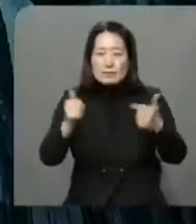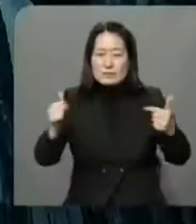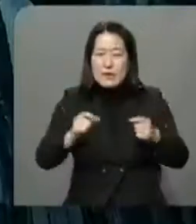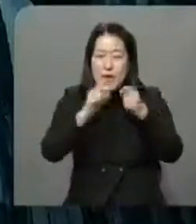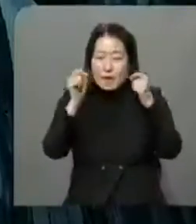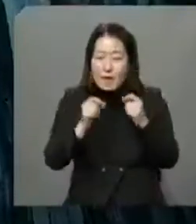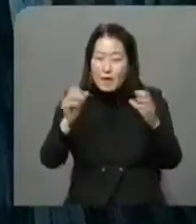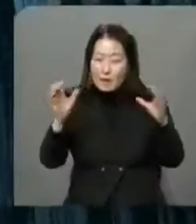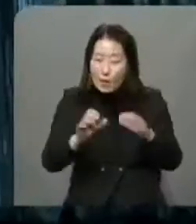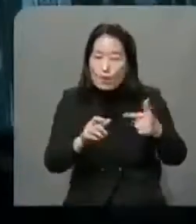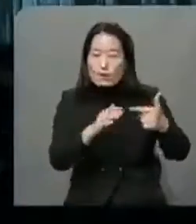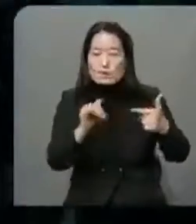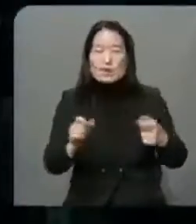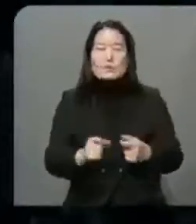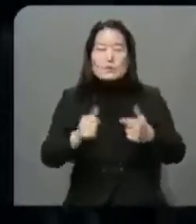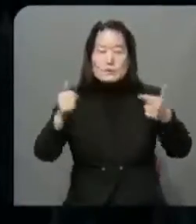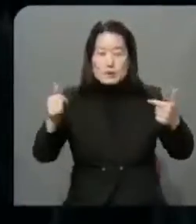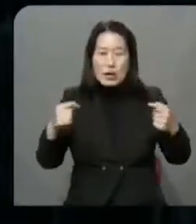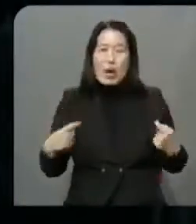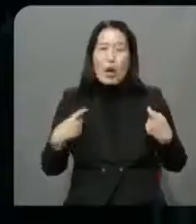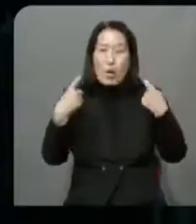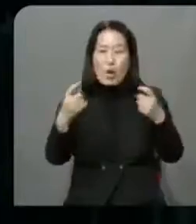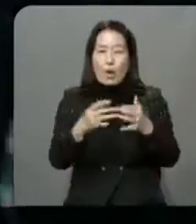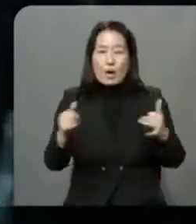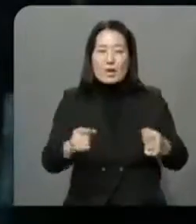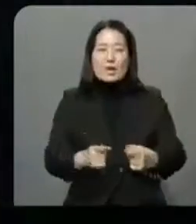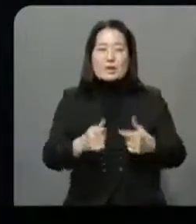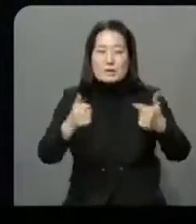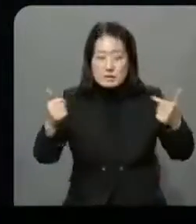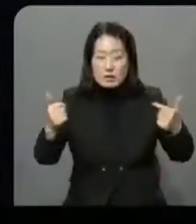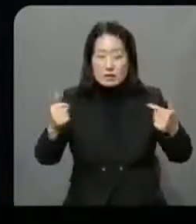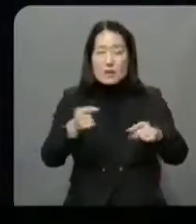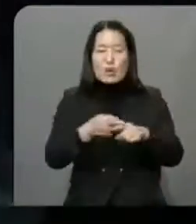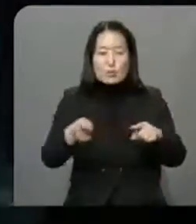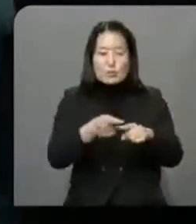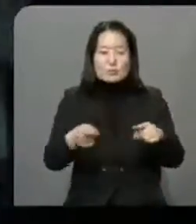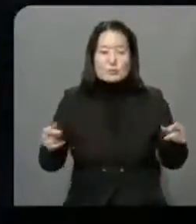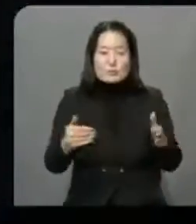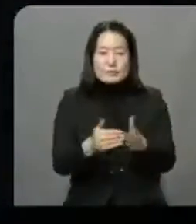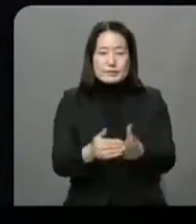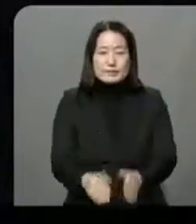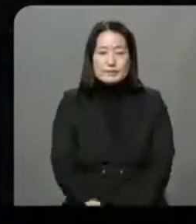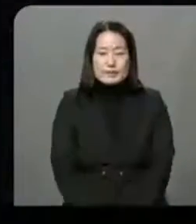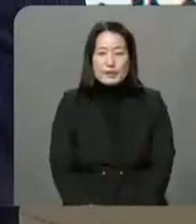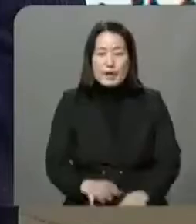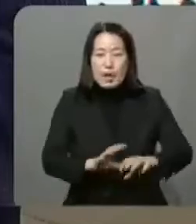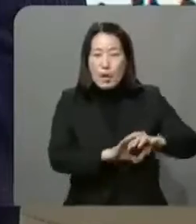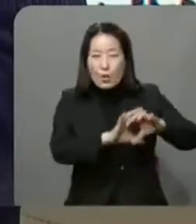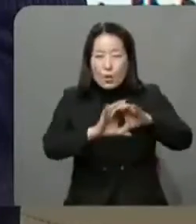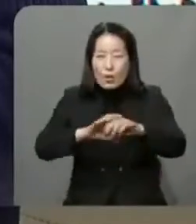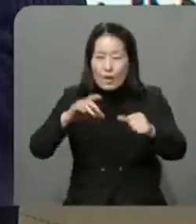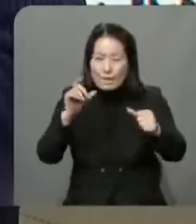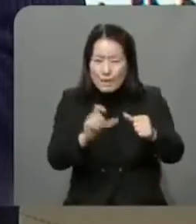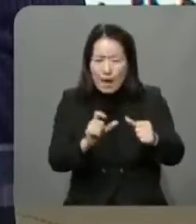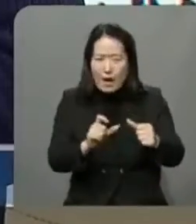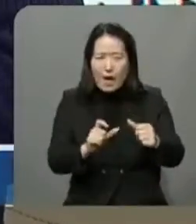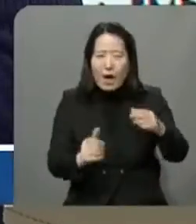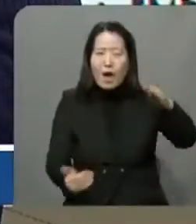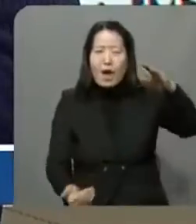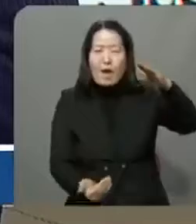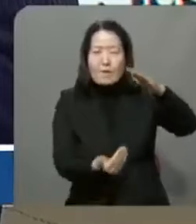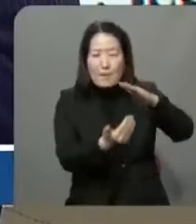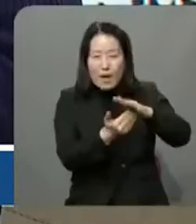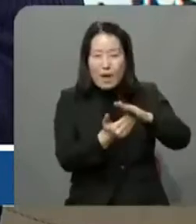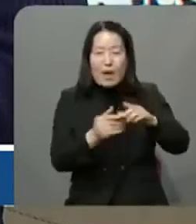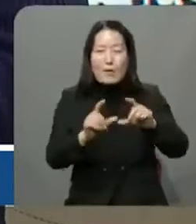모임 인원 기준이 완화된 이후 관광객이 크게 증가한 것으로 분석됐습니다. 코로나19 확산이 정점을 지나 일상화